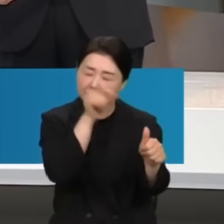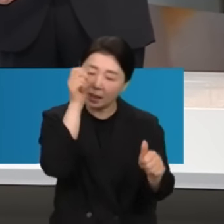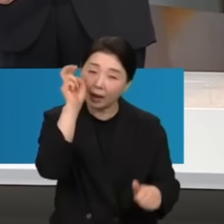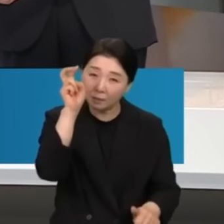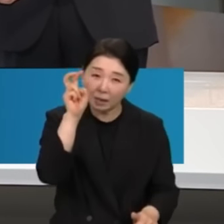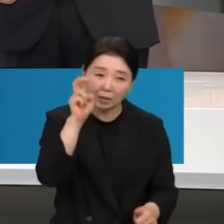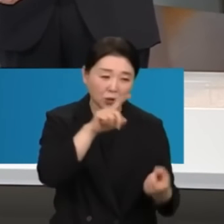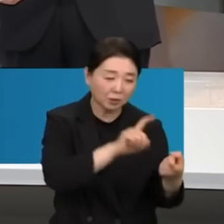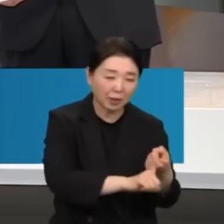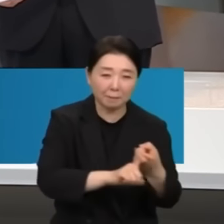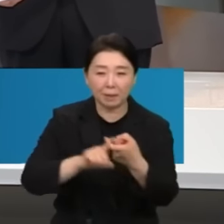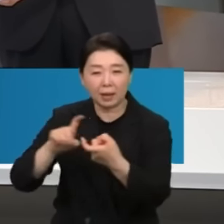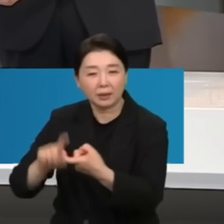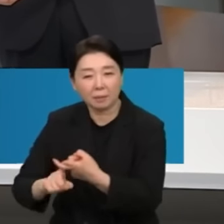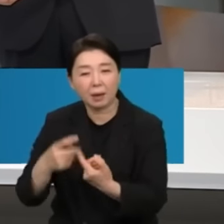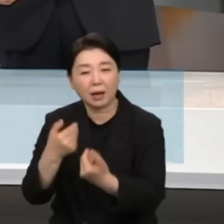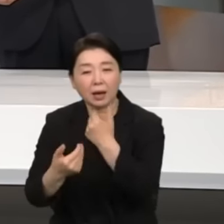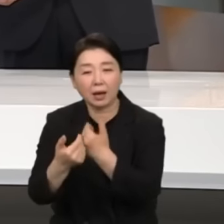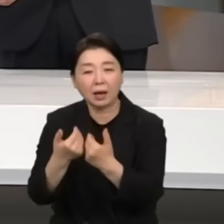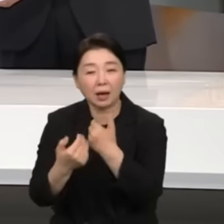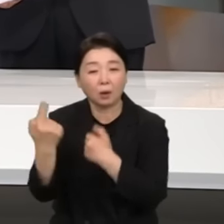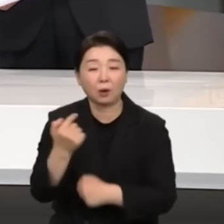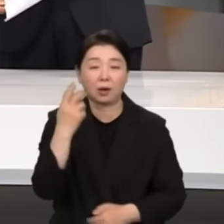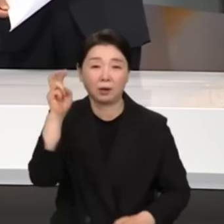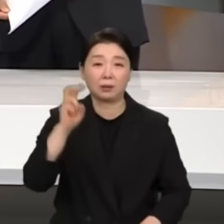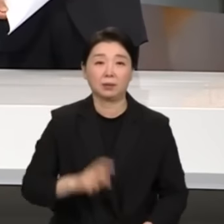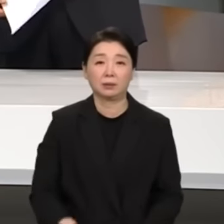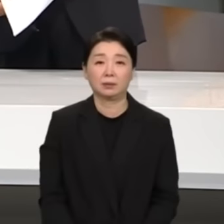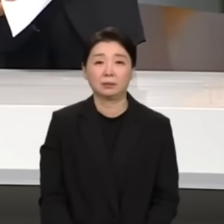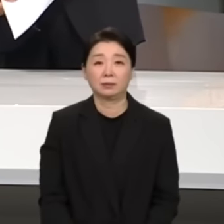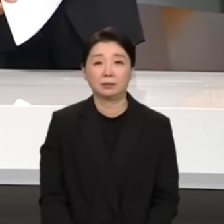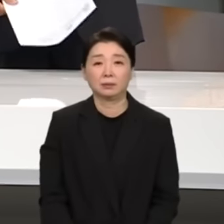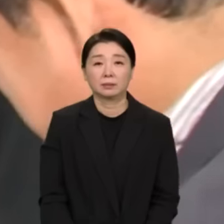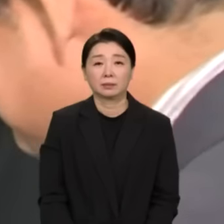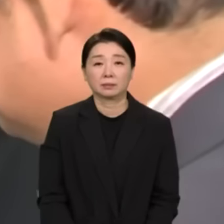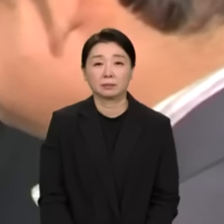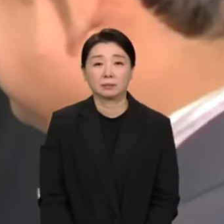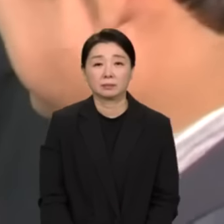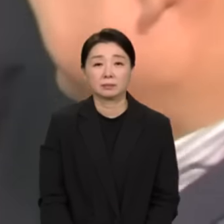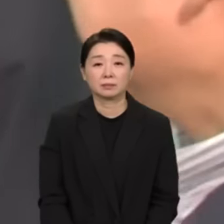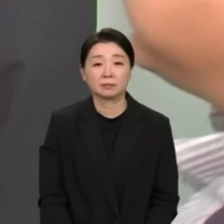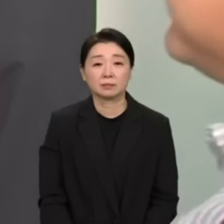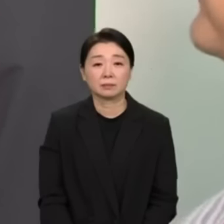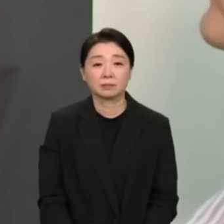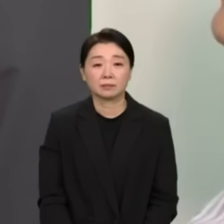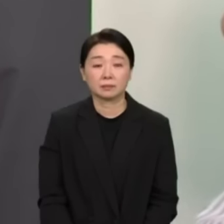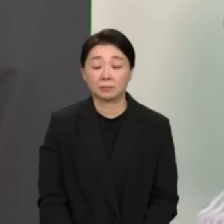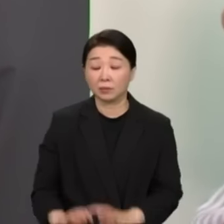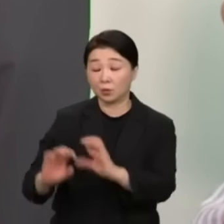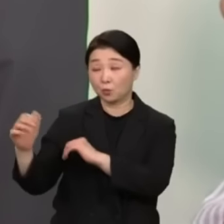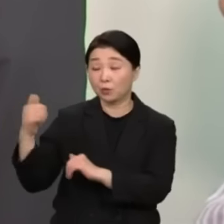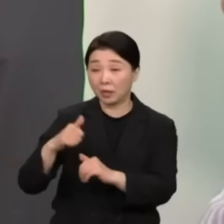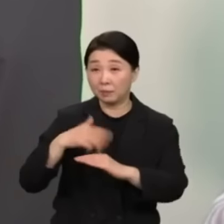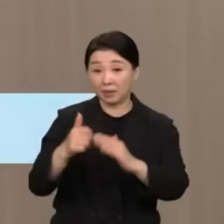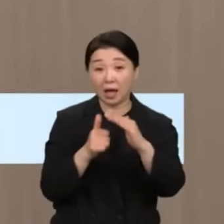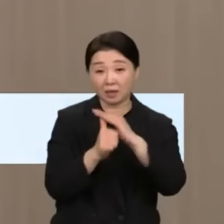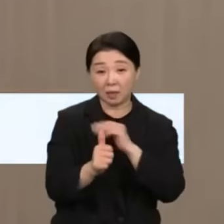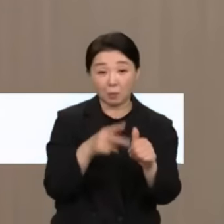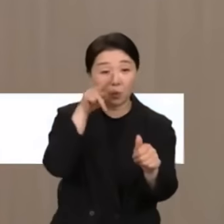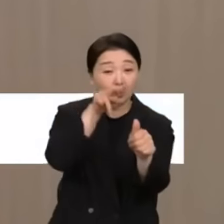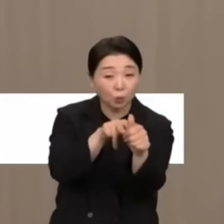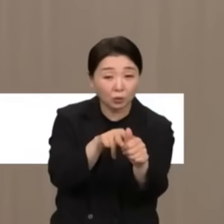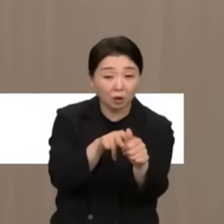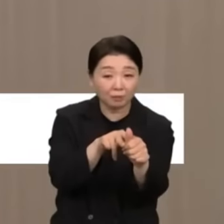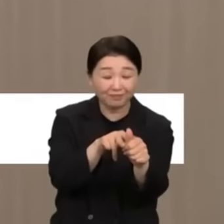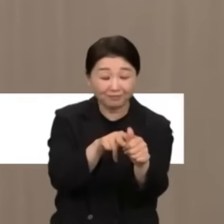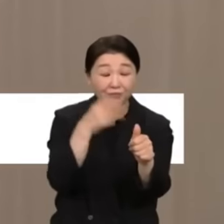싸움으로 번질 수 있다는 관측이 나오고 있습니다. 유한울 기자입니다. 국민의힘 당대표 도전 의사를 밝힌 지